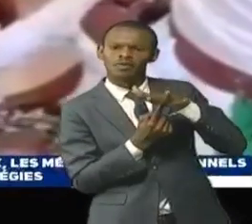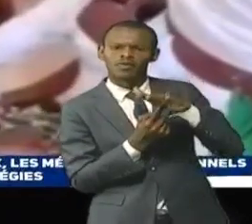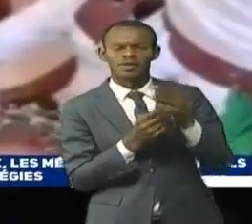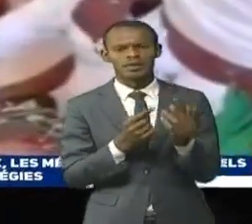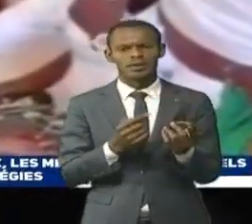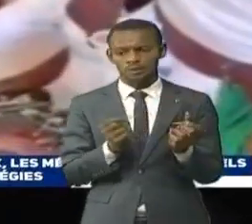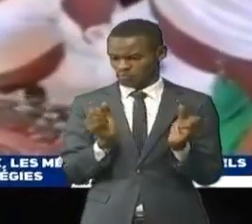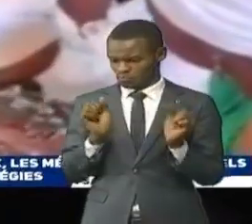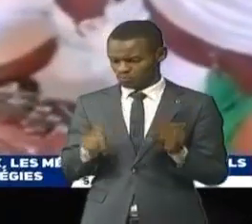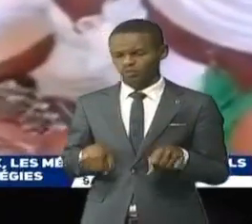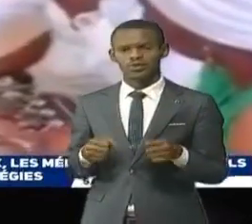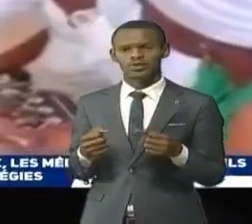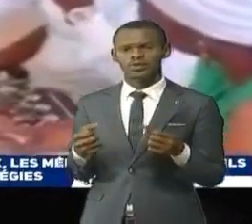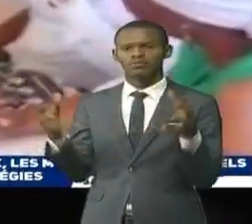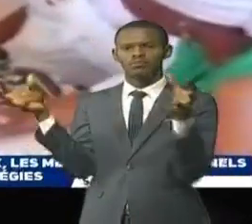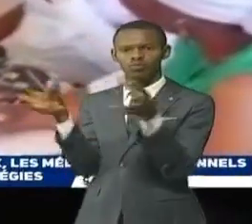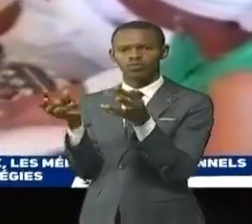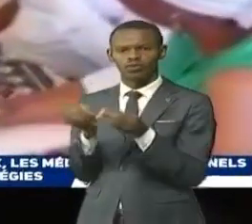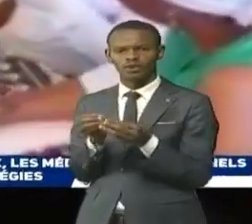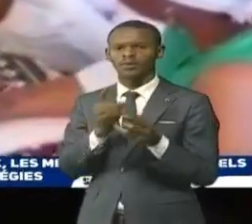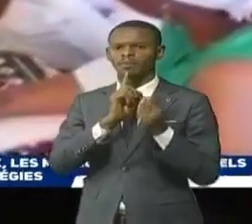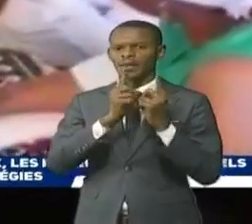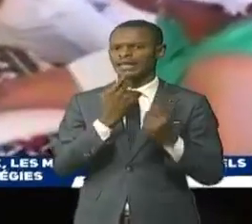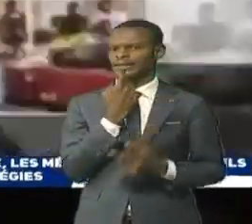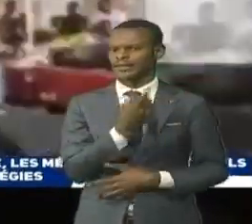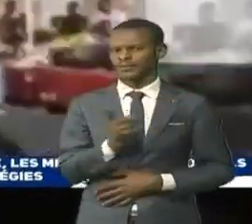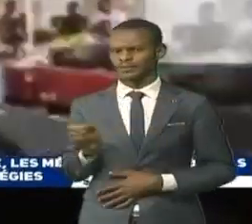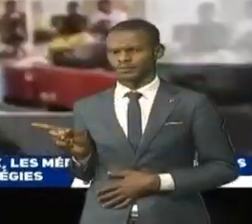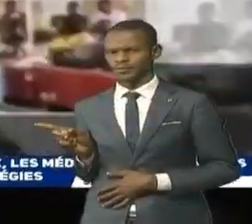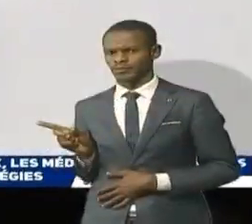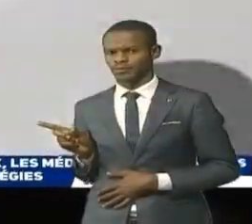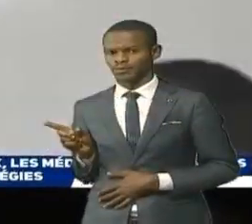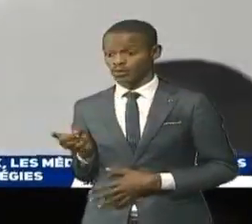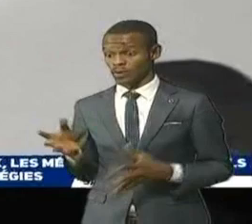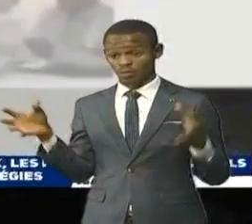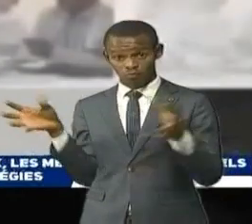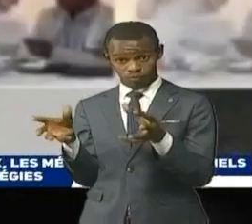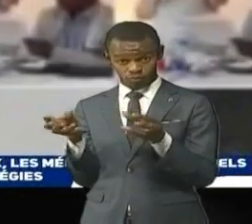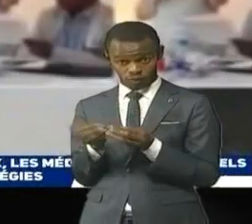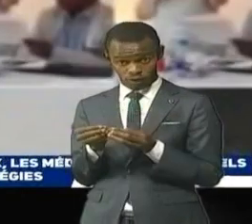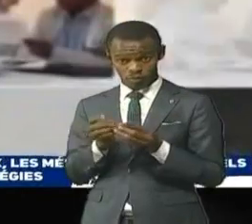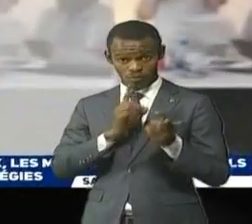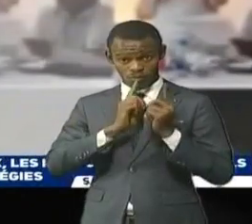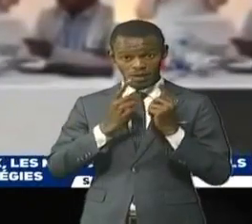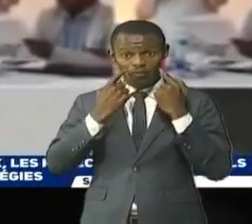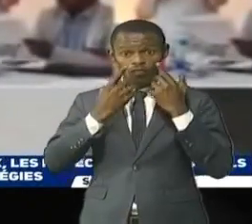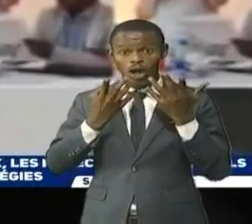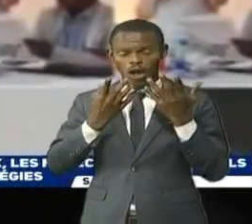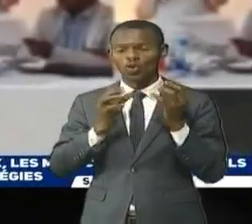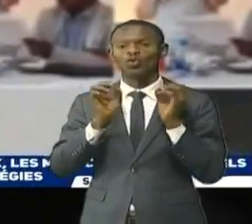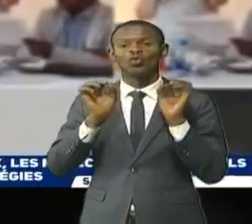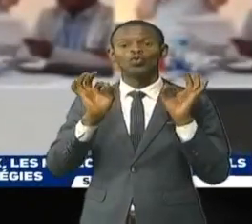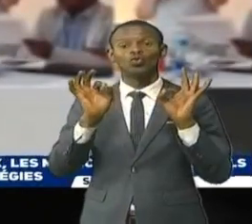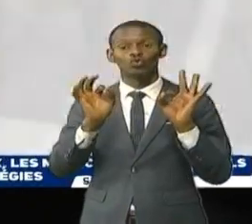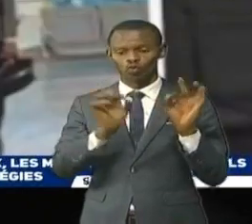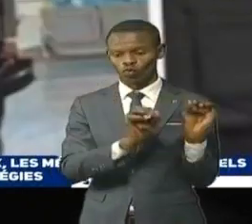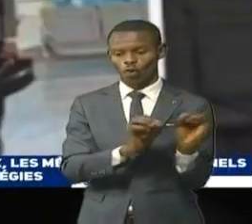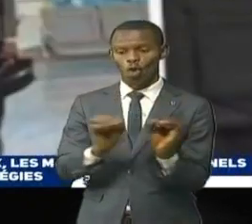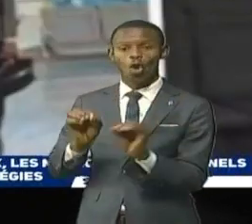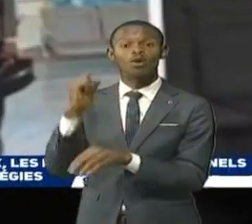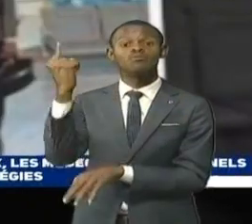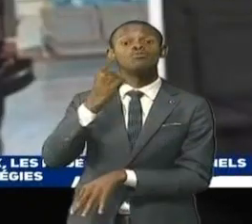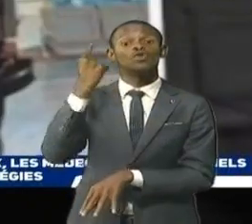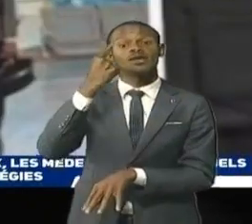essayer d'échanger sur le nouvel ordre mondial en santé, étant entendu que dans le cadre